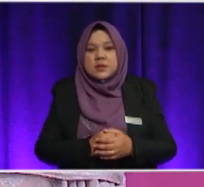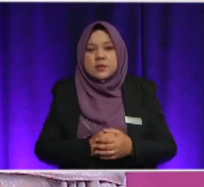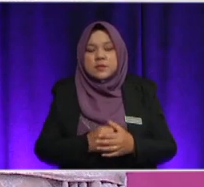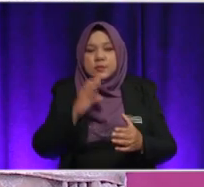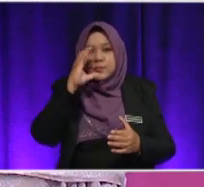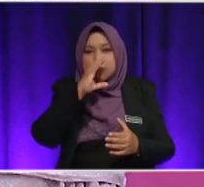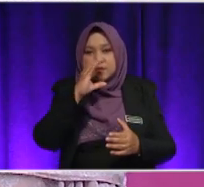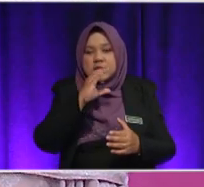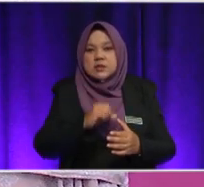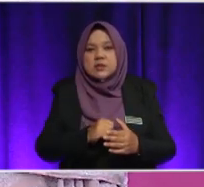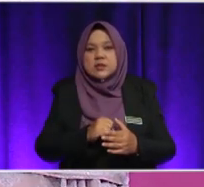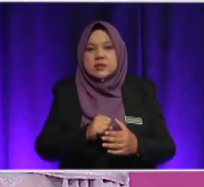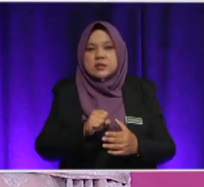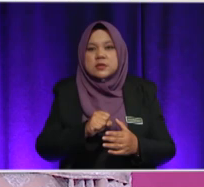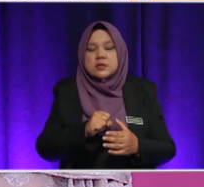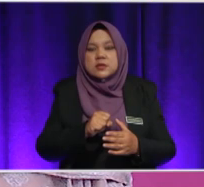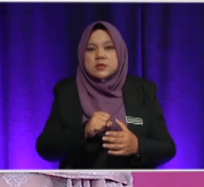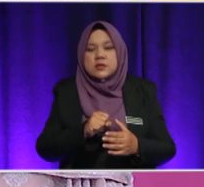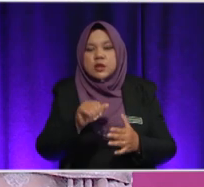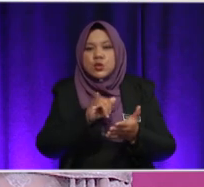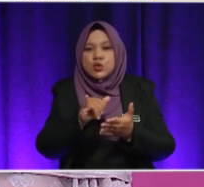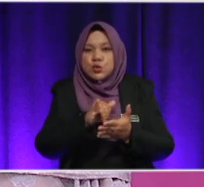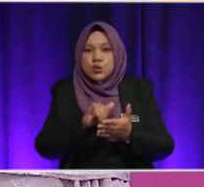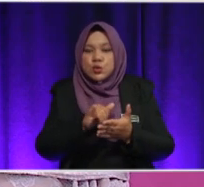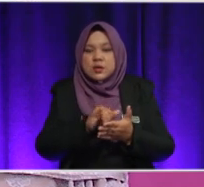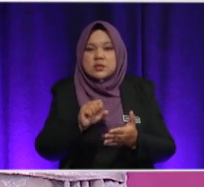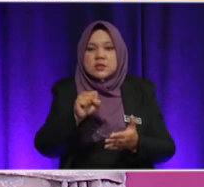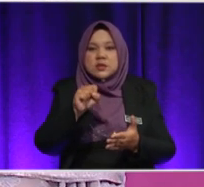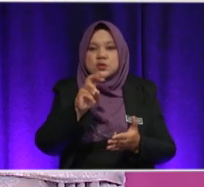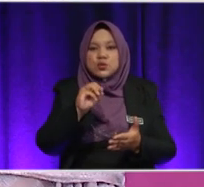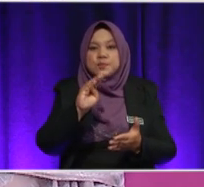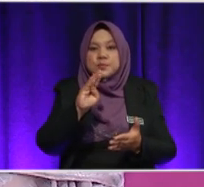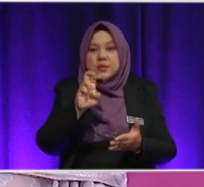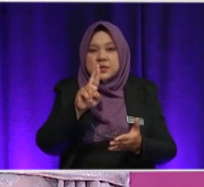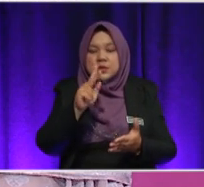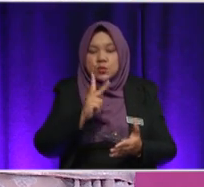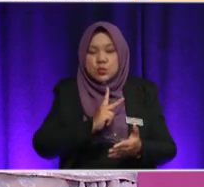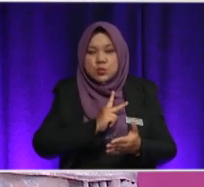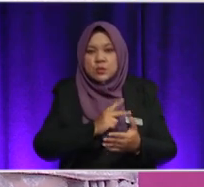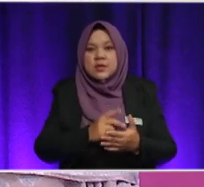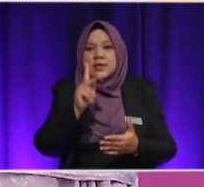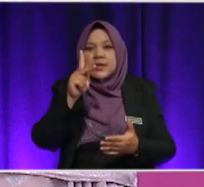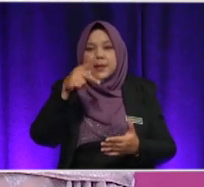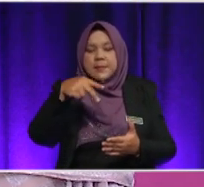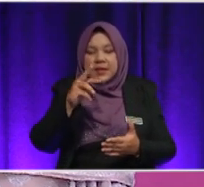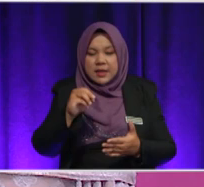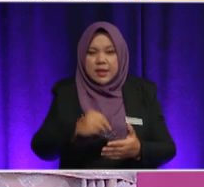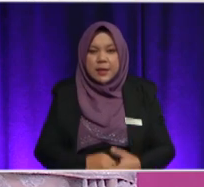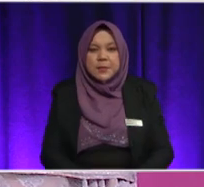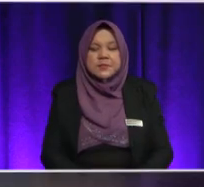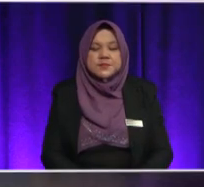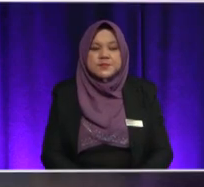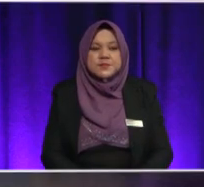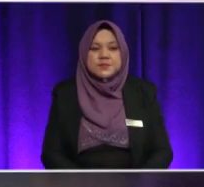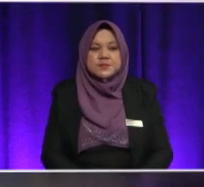boleh ke Ayu tiup Dedek TV KPM ataupun kepada photo sumberku kemudian pelajaran Malaysia Iya